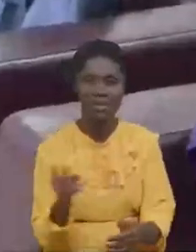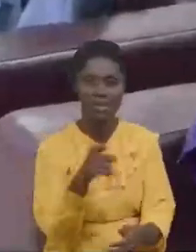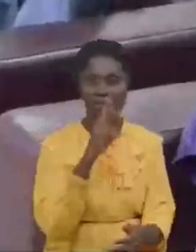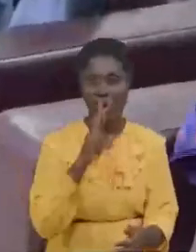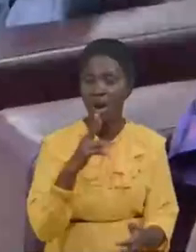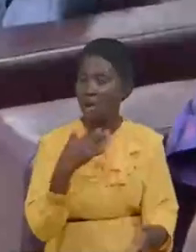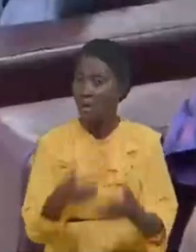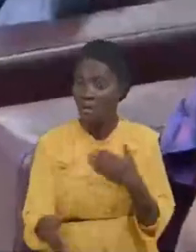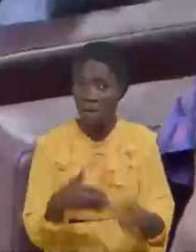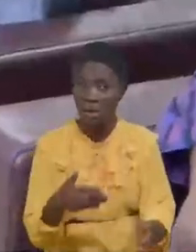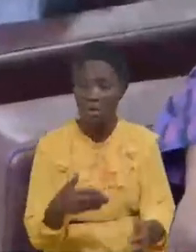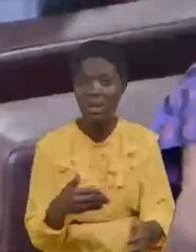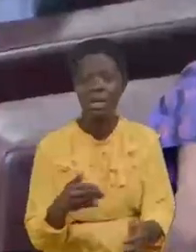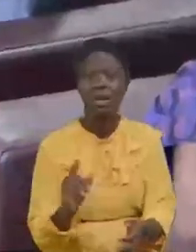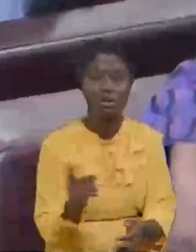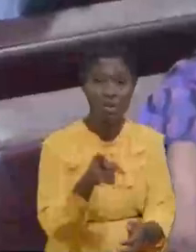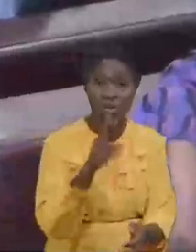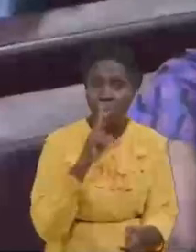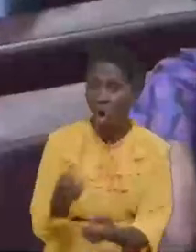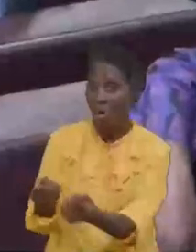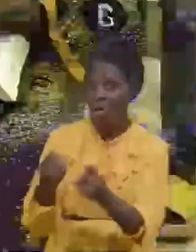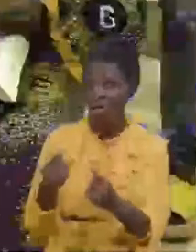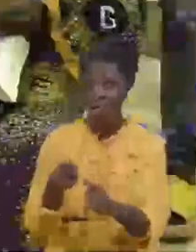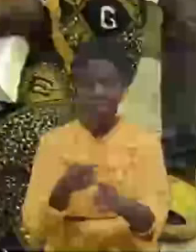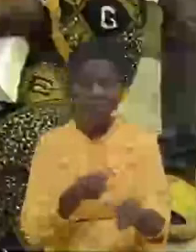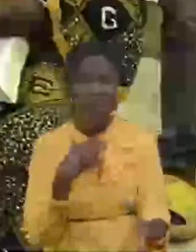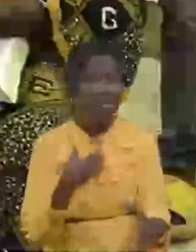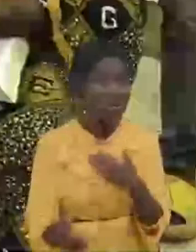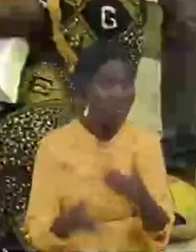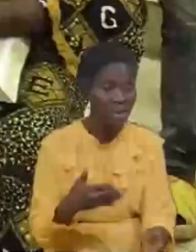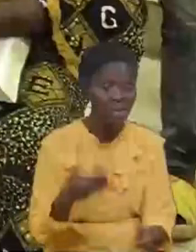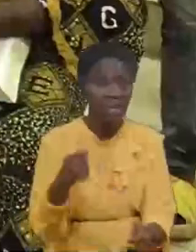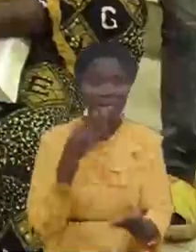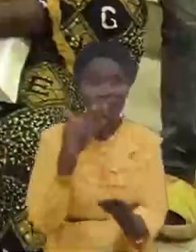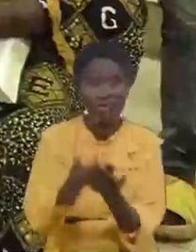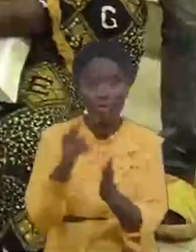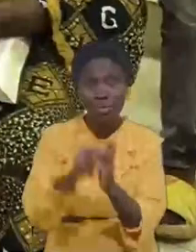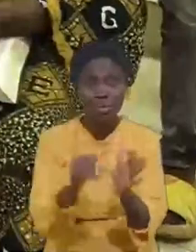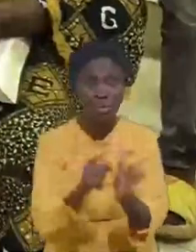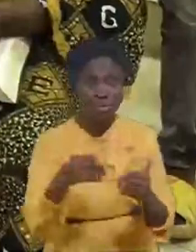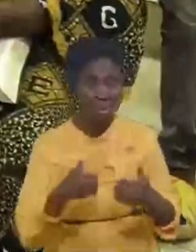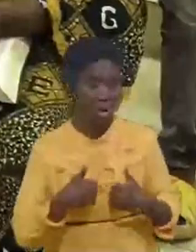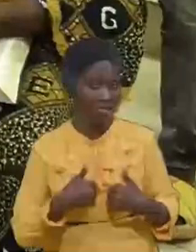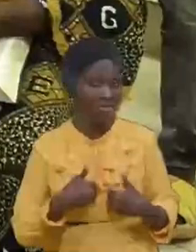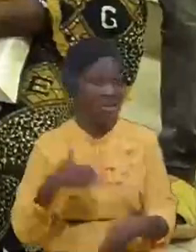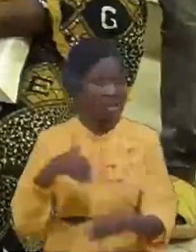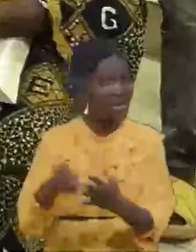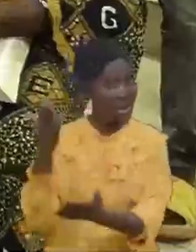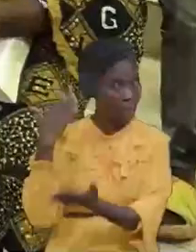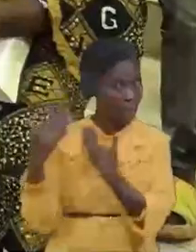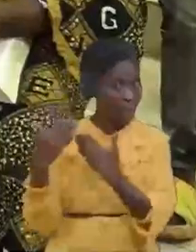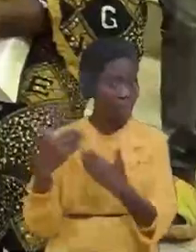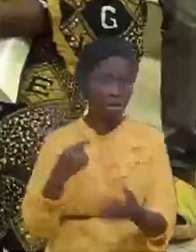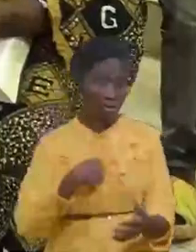que soit votre lieu de provenance, quelle que soit la bonté que vous avez reçue dans le passé,